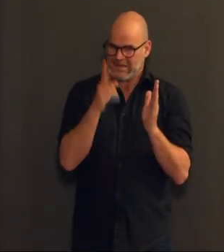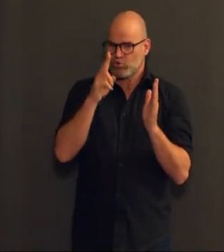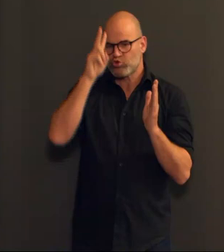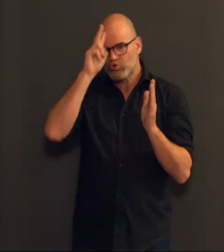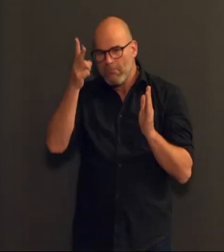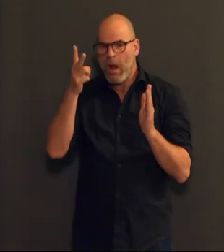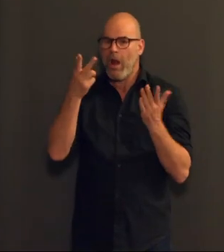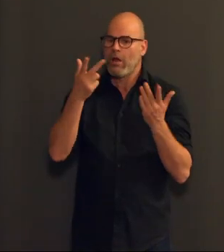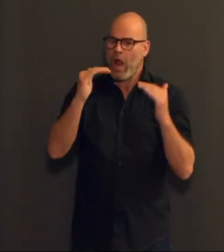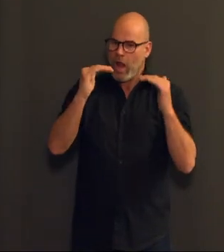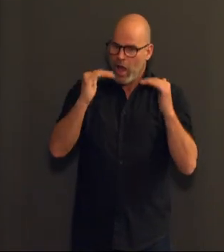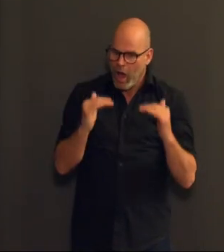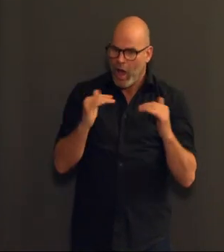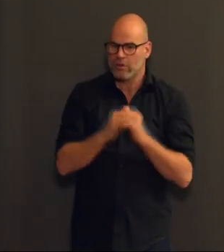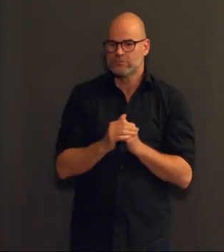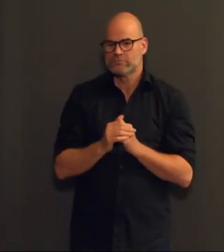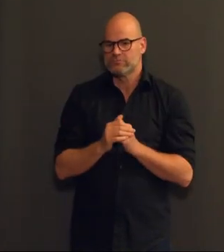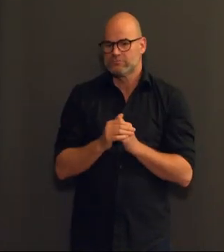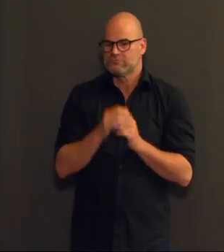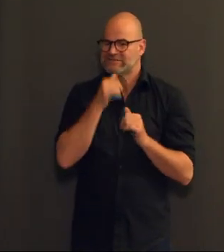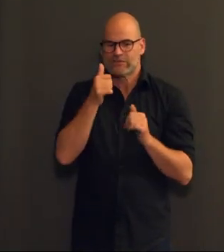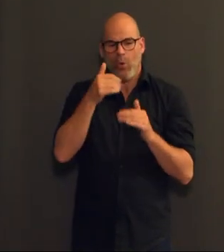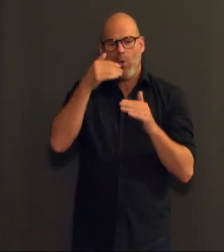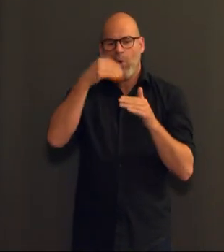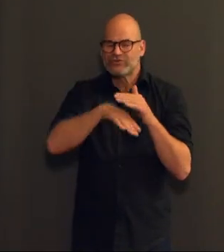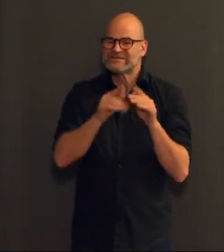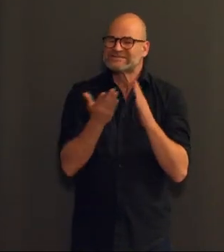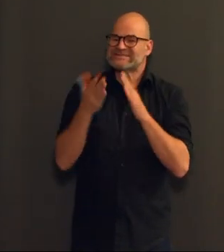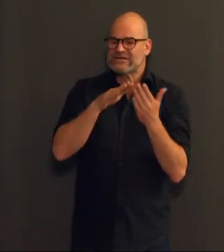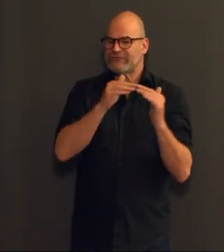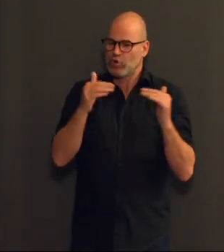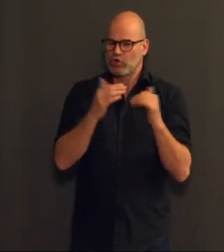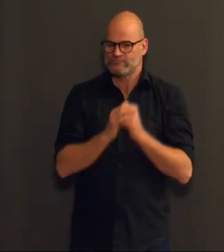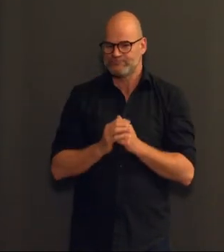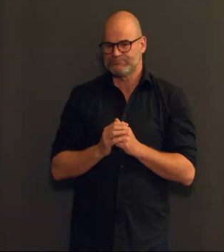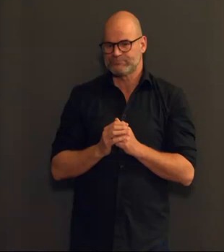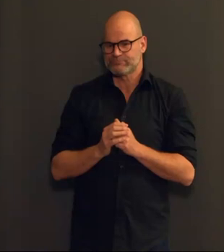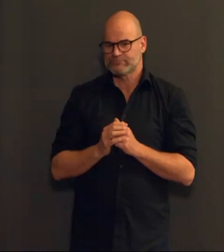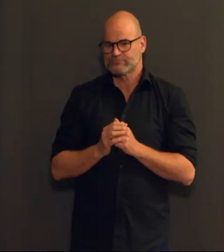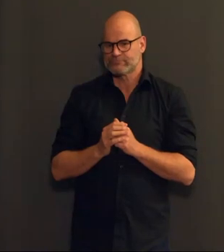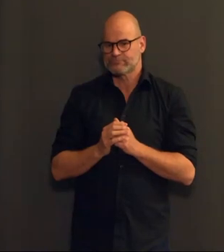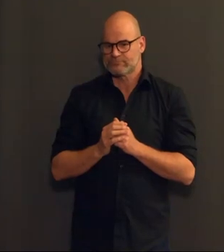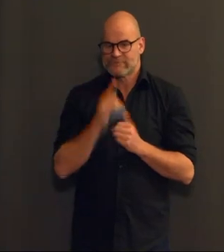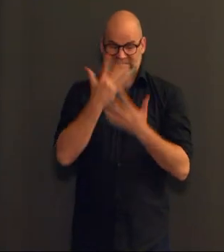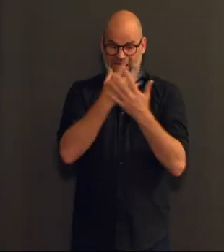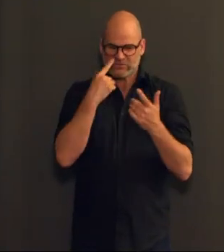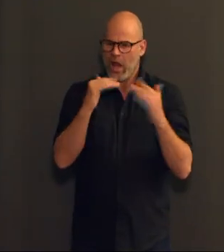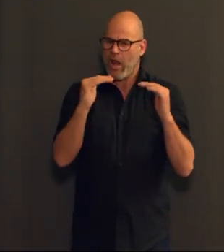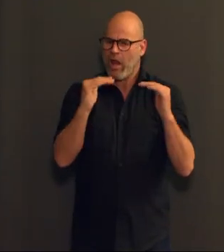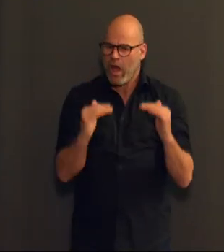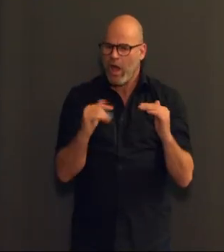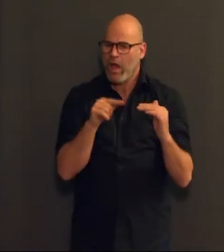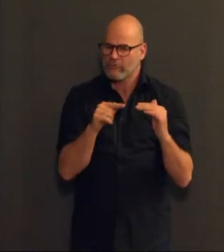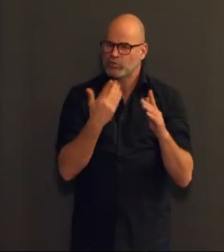sterfte. Normaal gezien zien we in de periode januari, februari, maart inderdaad een